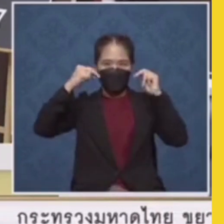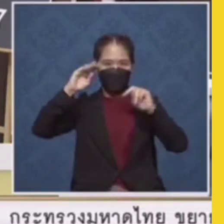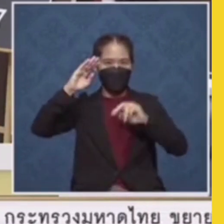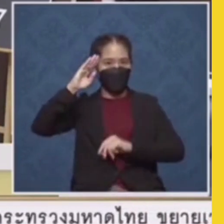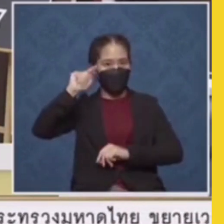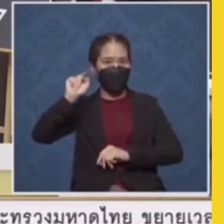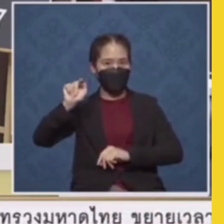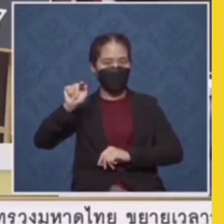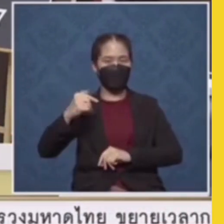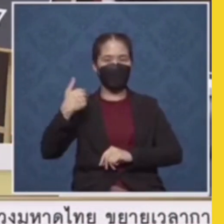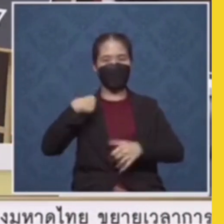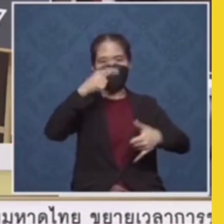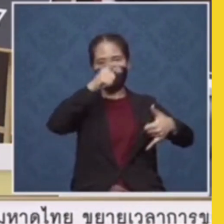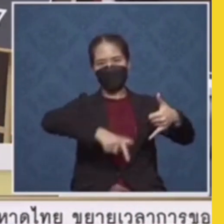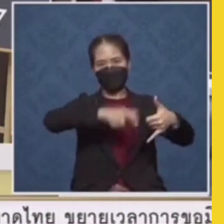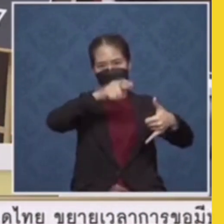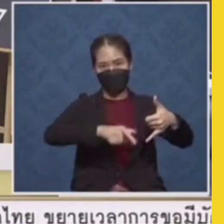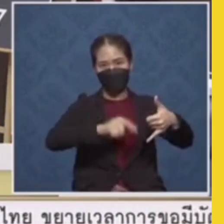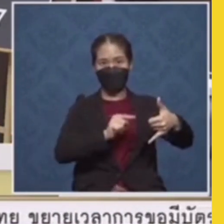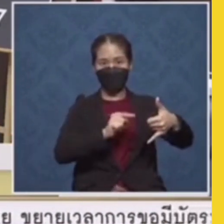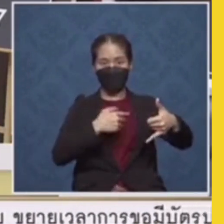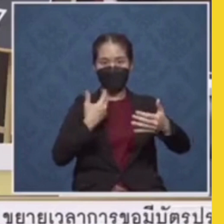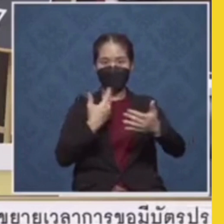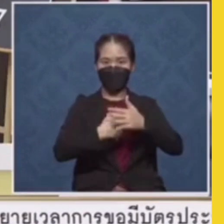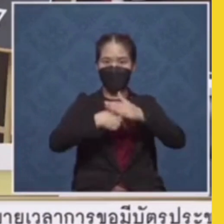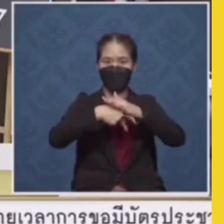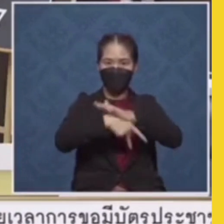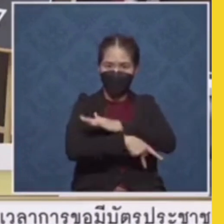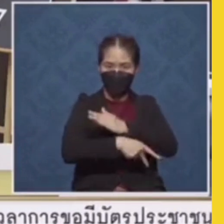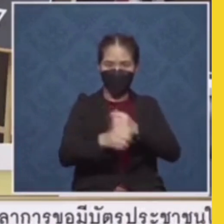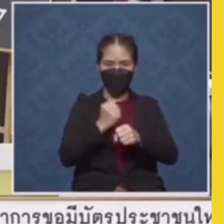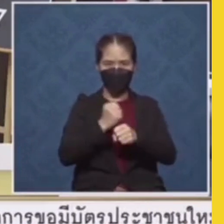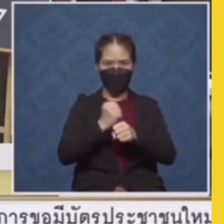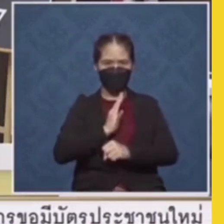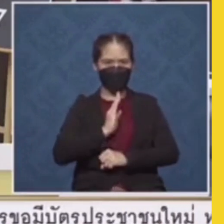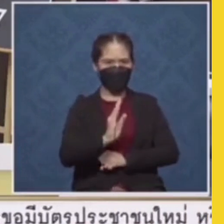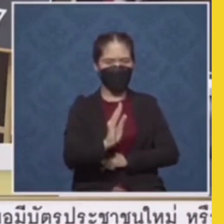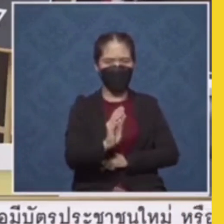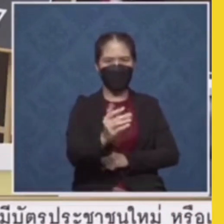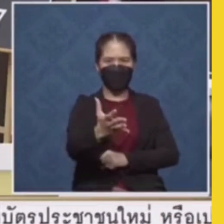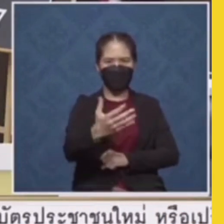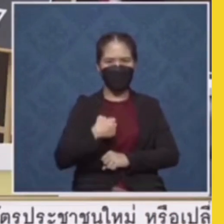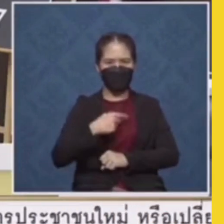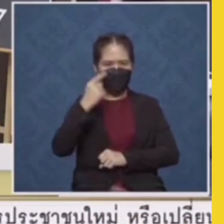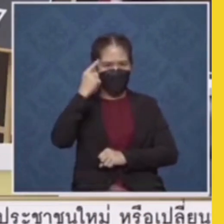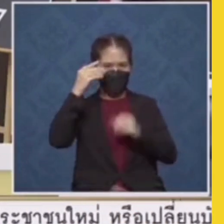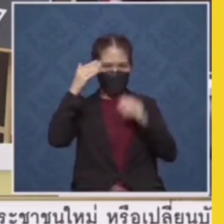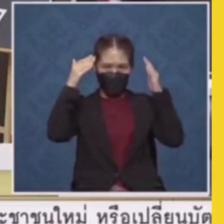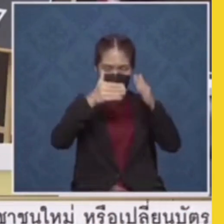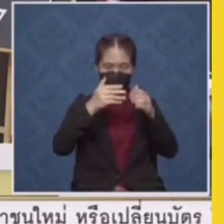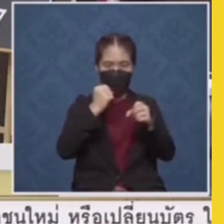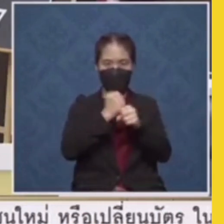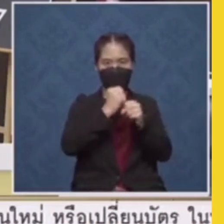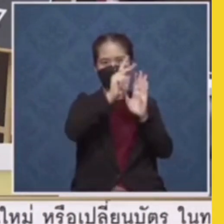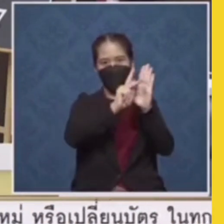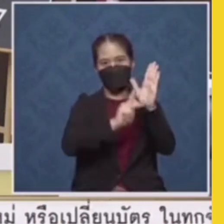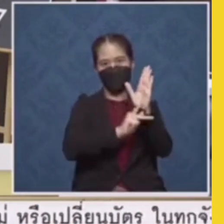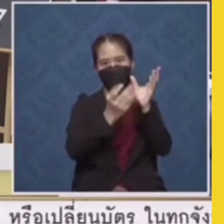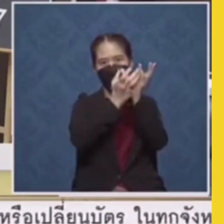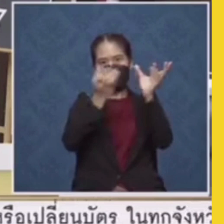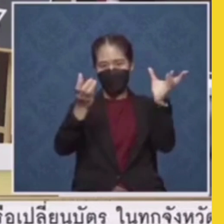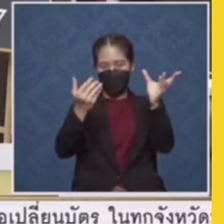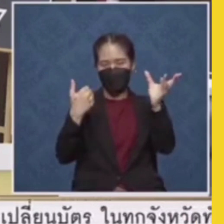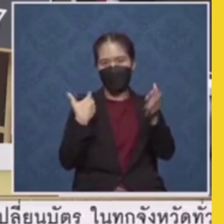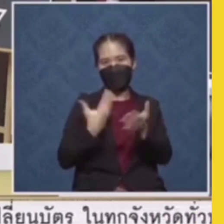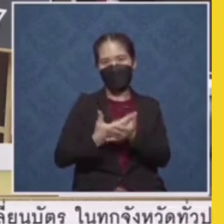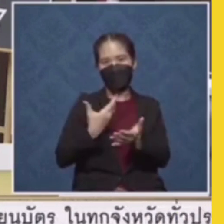ยังคงมีพฤตการช่อชนทุจลิต่อหน้าที่จงใจใช้อำนาจขัดรัฐนูนขัดกฎหมายและใช้เงิ